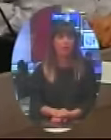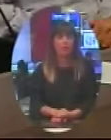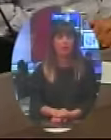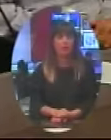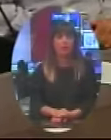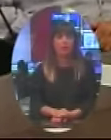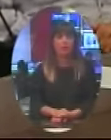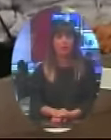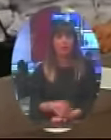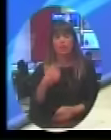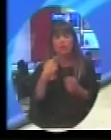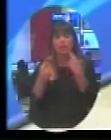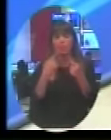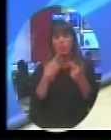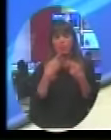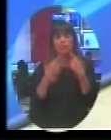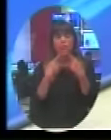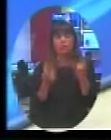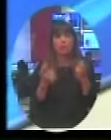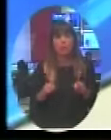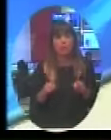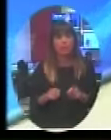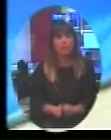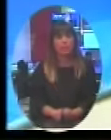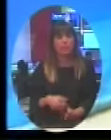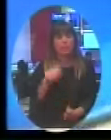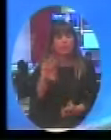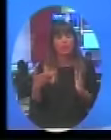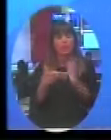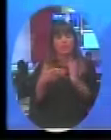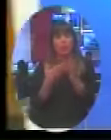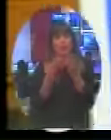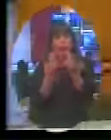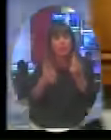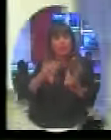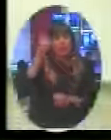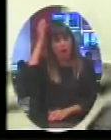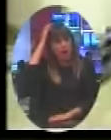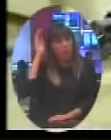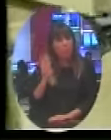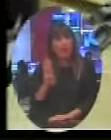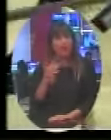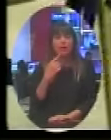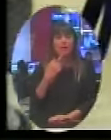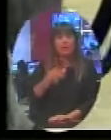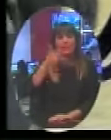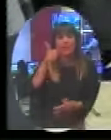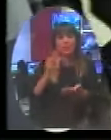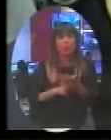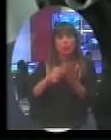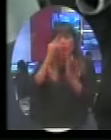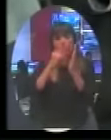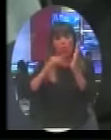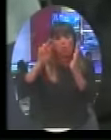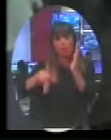בדיונים שנערכו בדלתיים סגורות, מתחף ביקורת מרומזת על השר בנט ואמר שלשרים יש זכויות מוקנות בחוק בנוגע